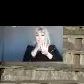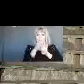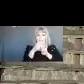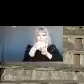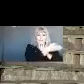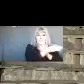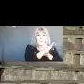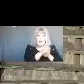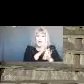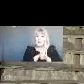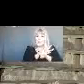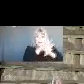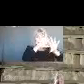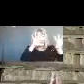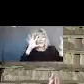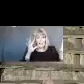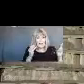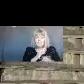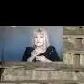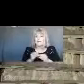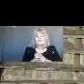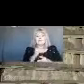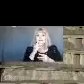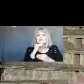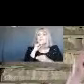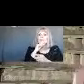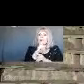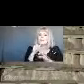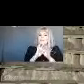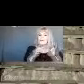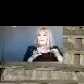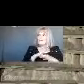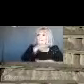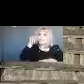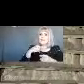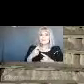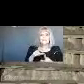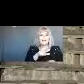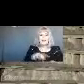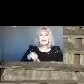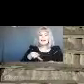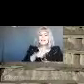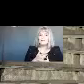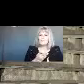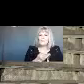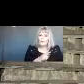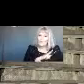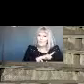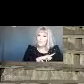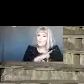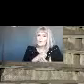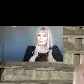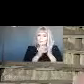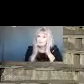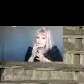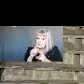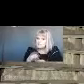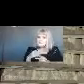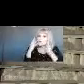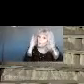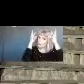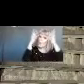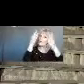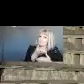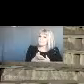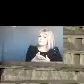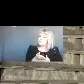'n voorsmaak hiervan gee, want hy laat die mense in tale praat van ander lande. Hoekom? Want Jesus is klaar koning ook van daai